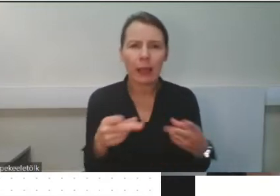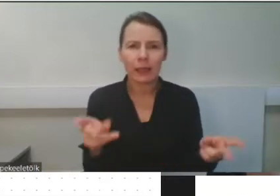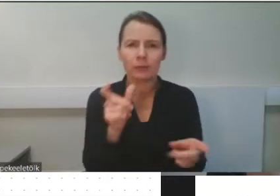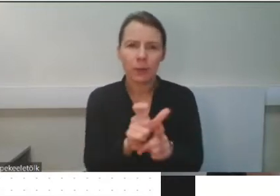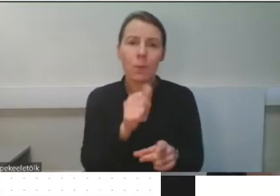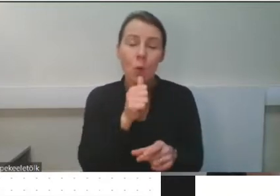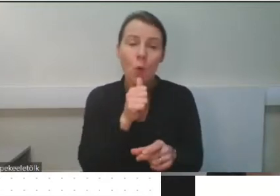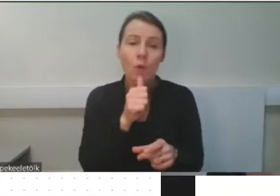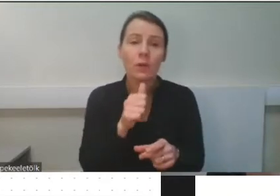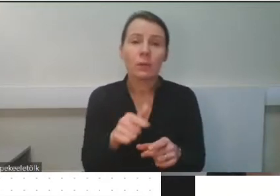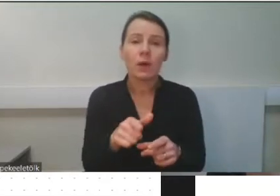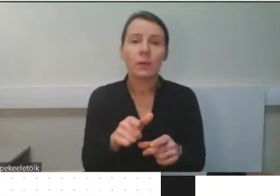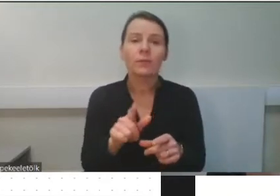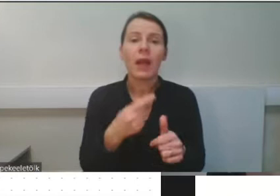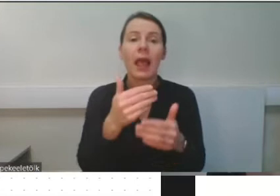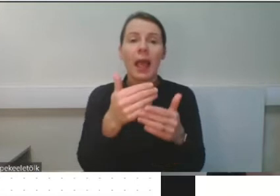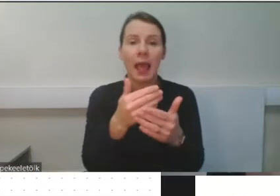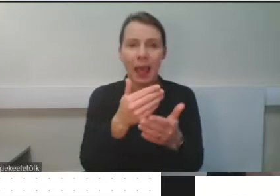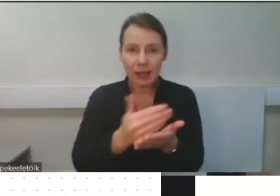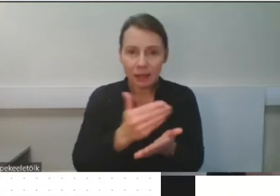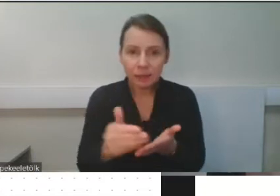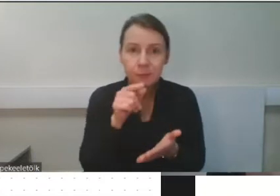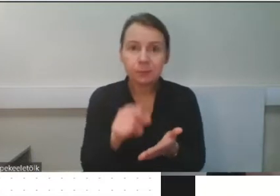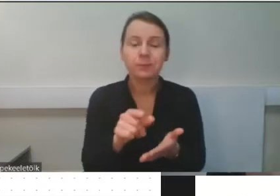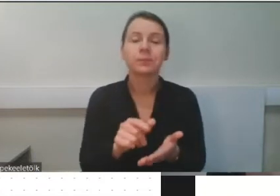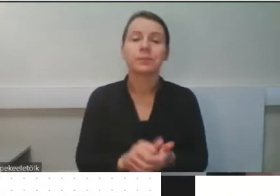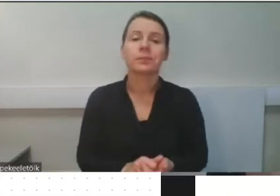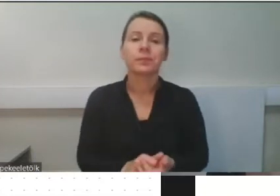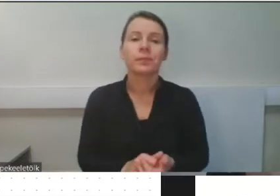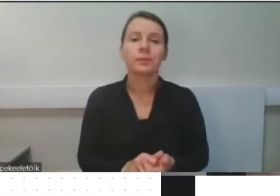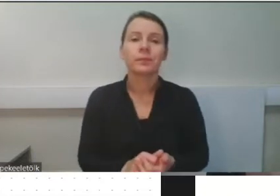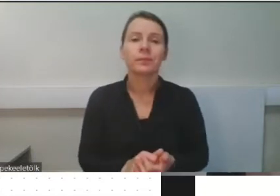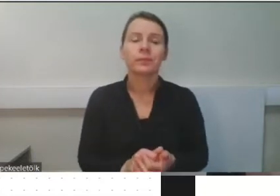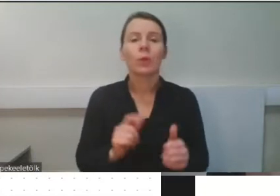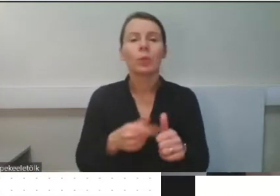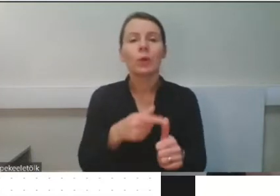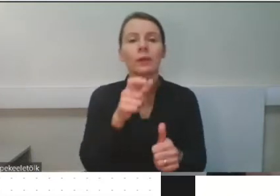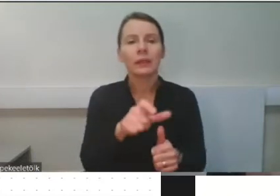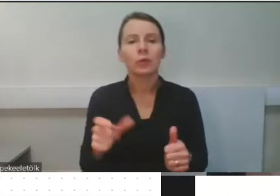on kirjas siis erinevad valdkonnad kõigepealt, aga ka selline otsingu lahter.